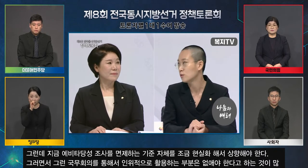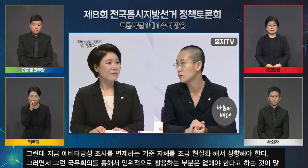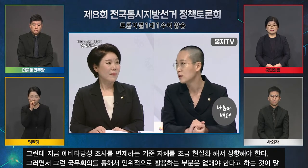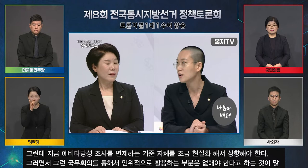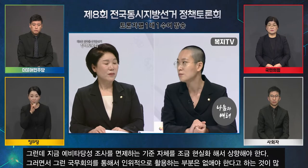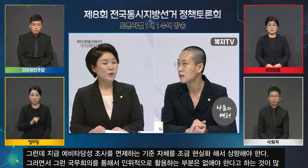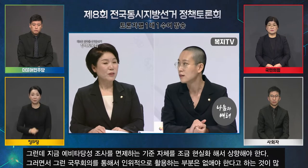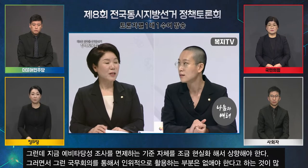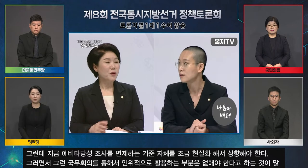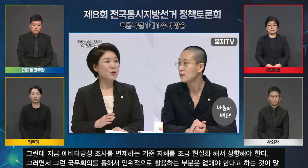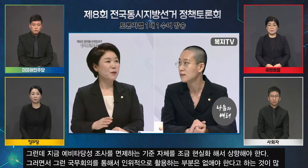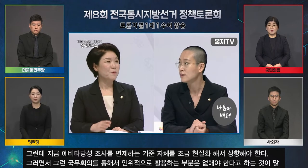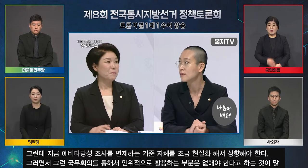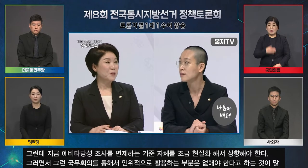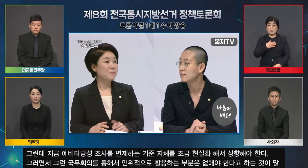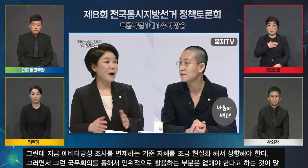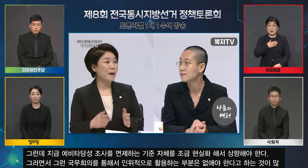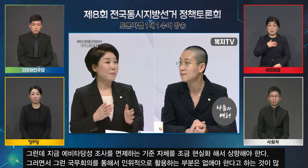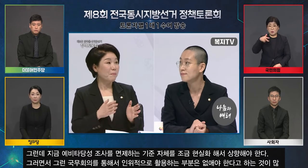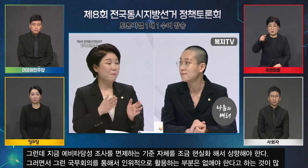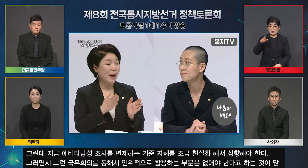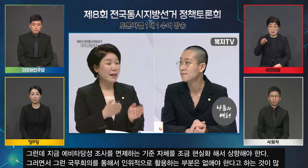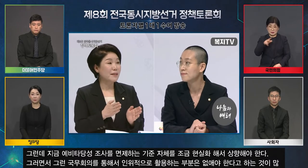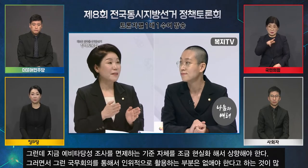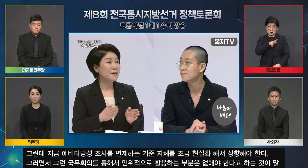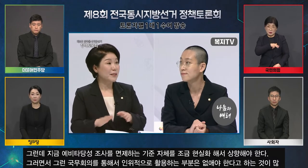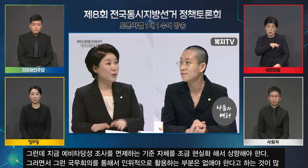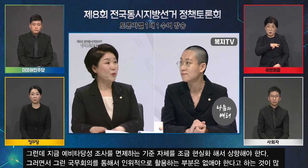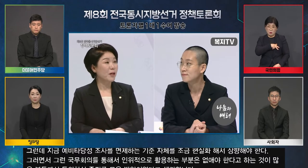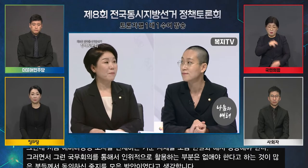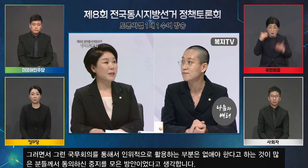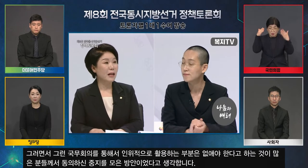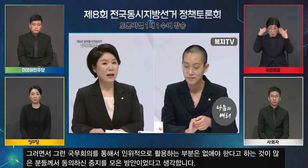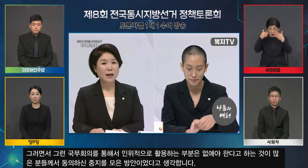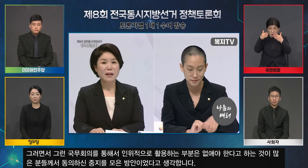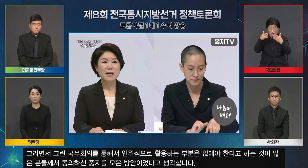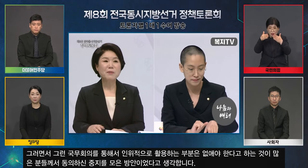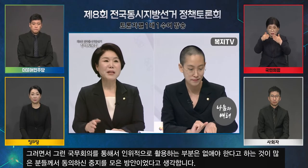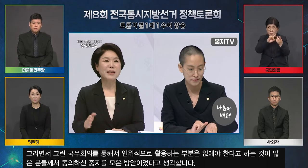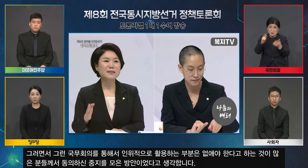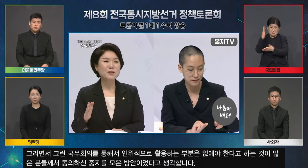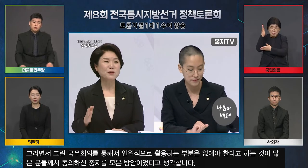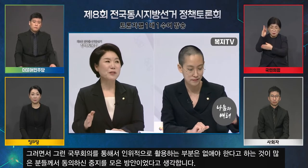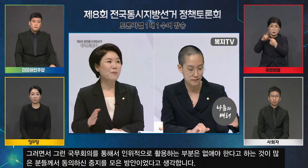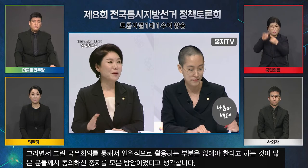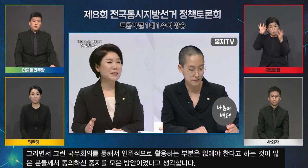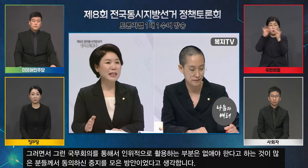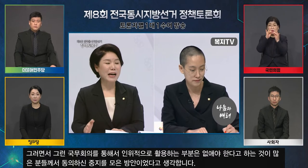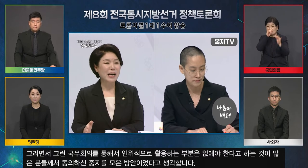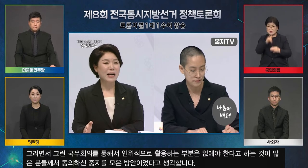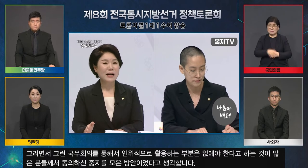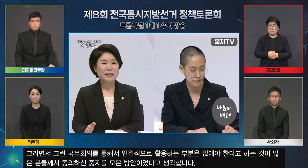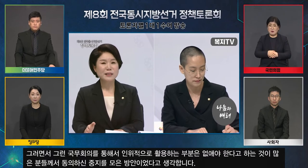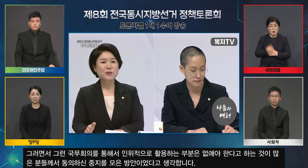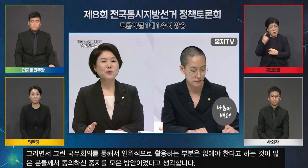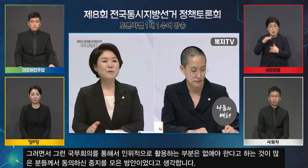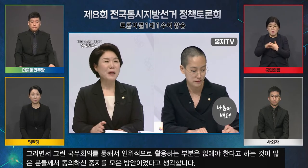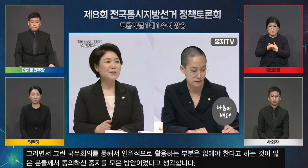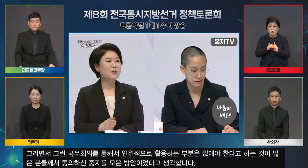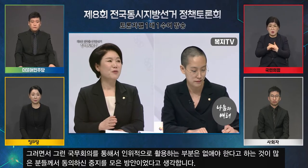방안이었다고 생각합니다. 저도 장 의원님 방향성에 대해서 동의합니다. 예비타당성 조사 면제가